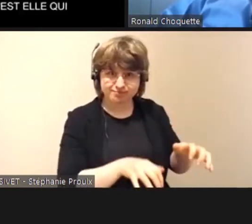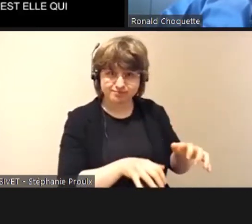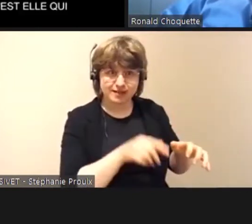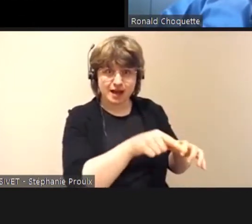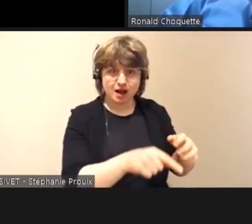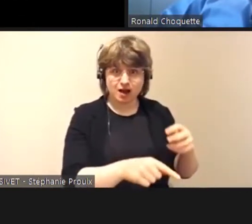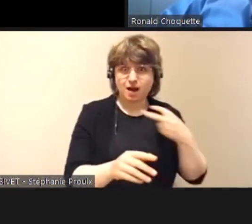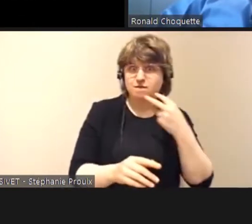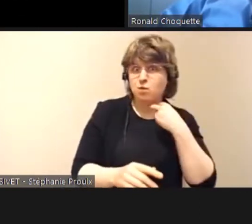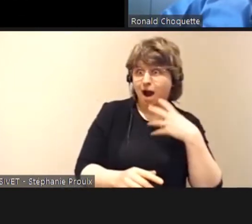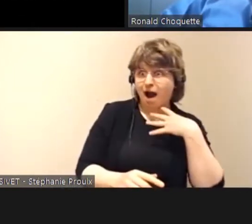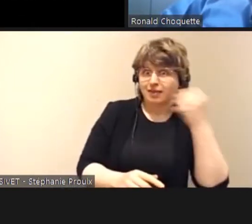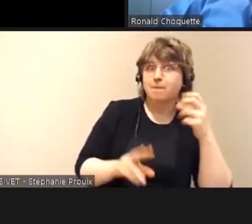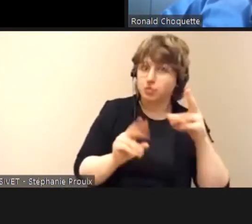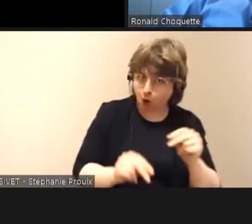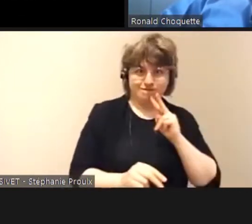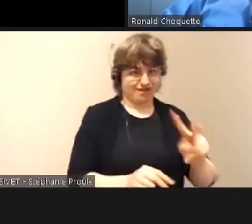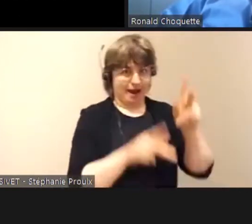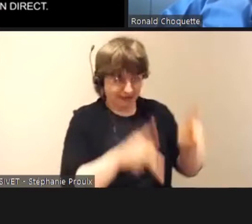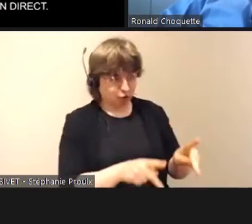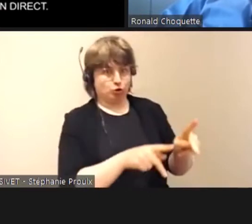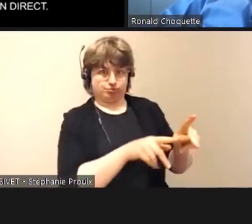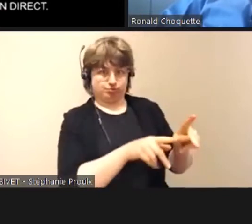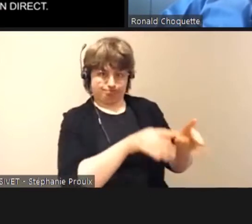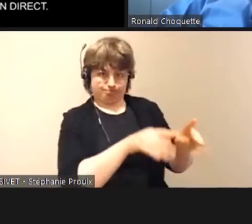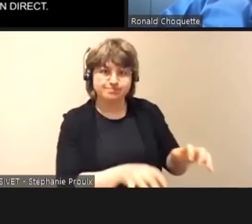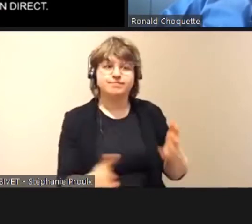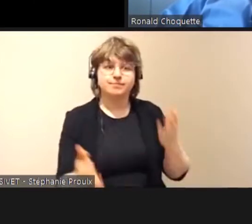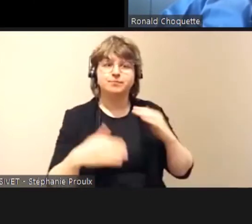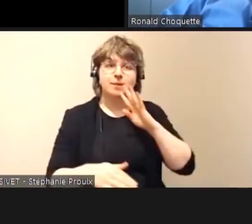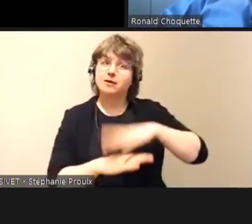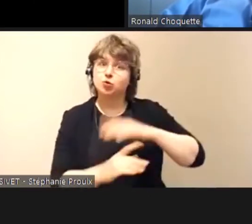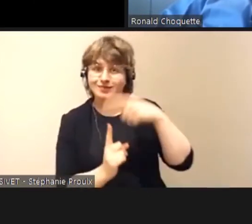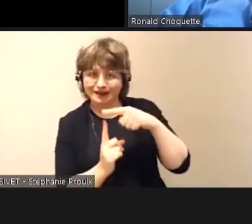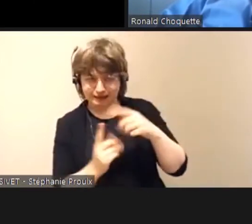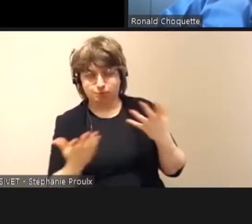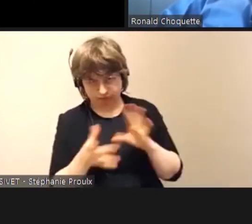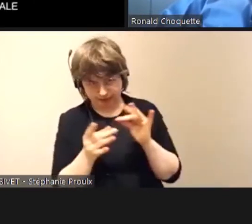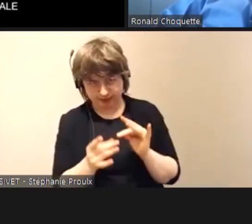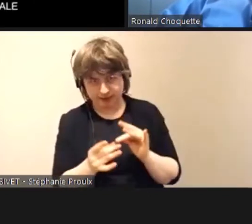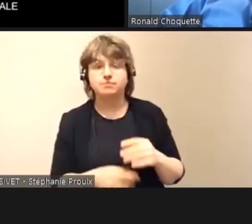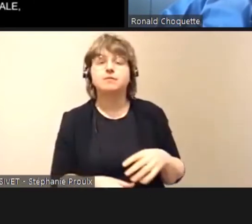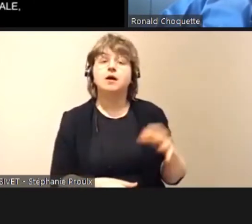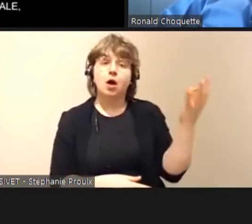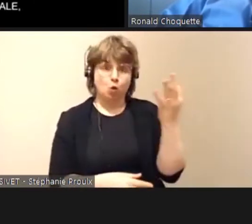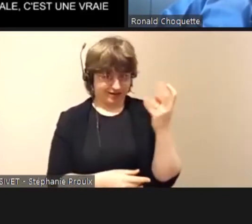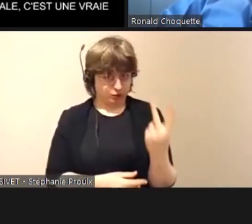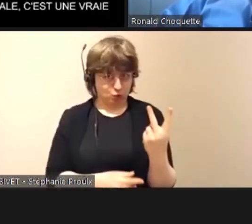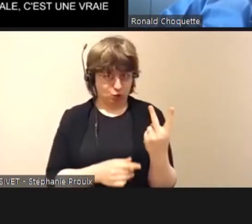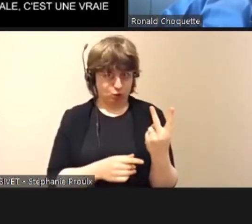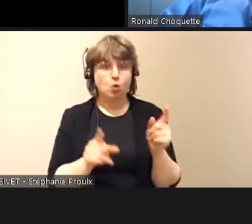reconnaissance vocale, c'est une vraie personne. Au niveau technique, il va y avoir donc, avec nos 2 conférenciers,